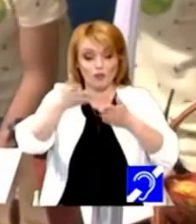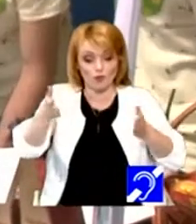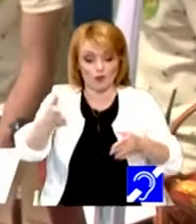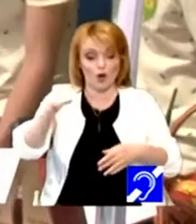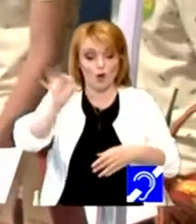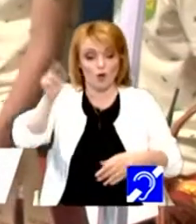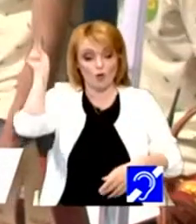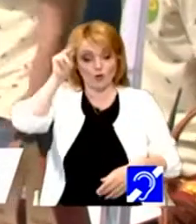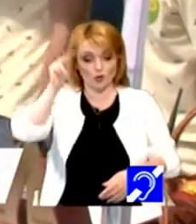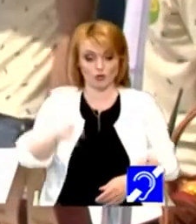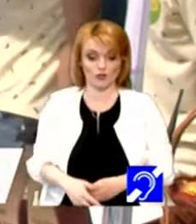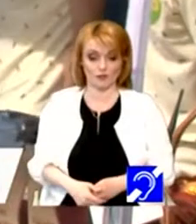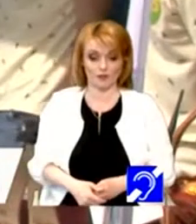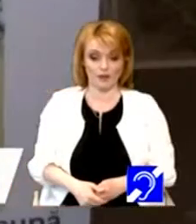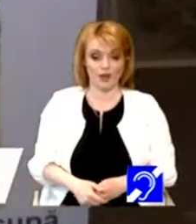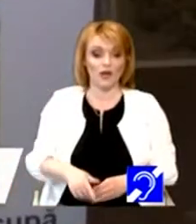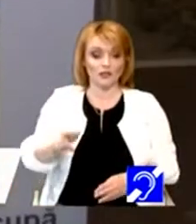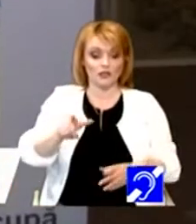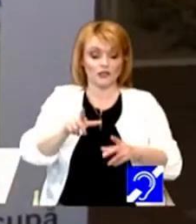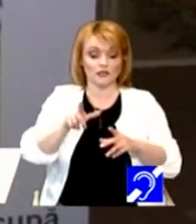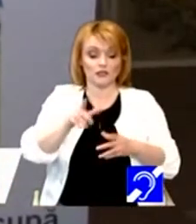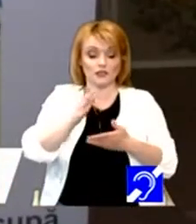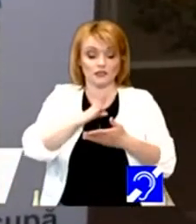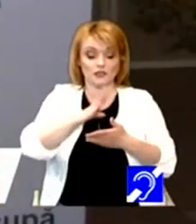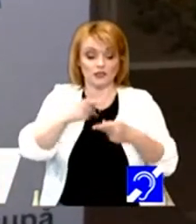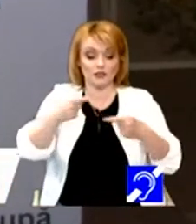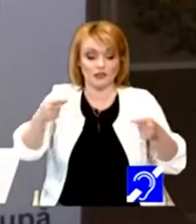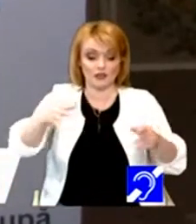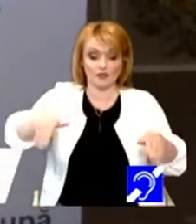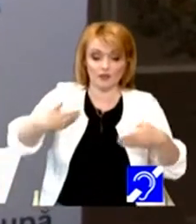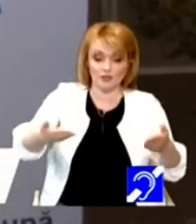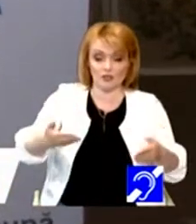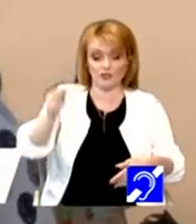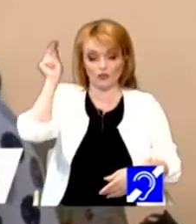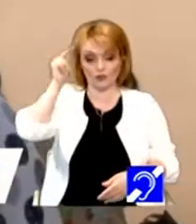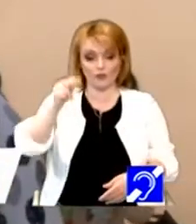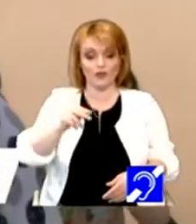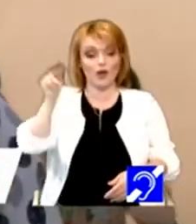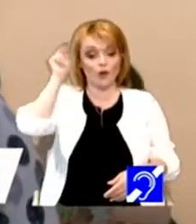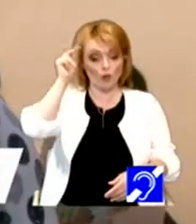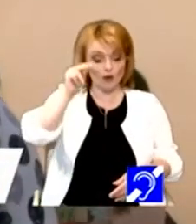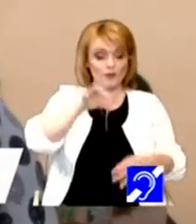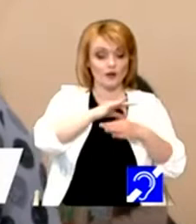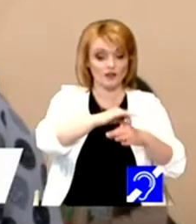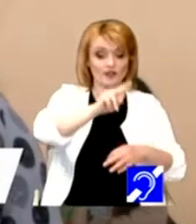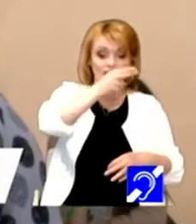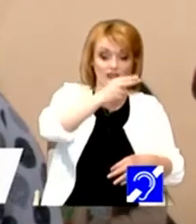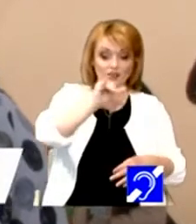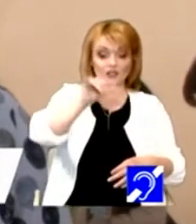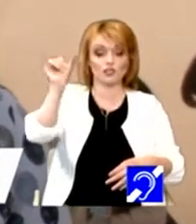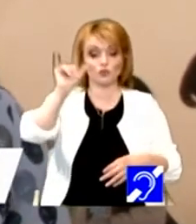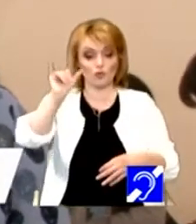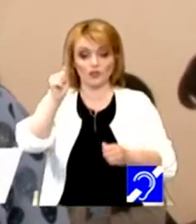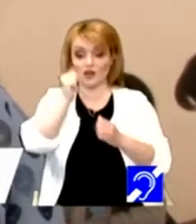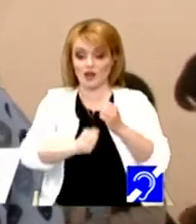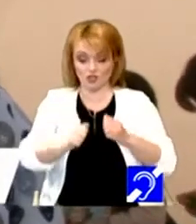de la Soroca au venit la târg cu mai multe oferte educaționale. Orele se desfășoară vinerea și sâmbăta în fiecare